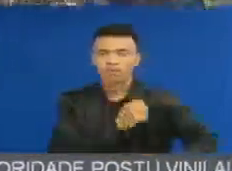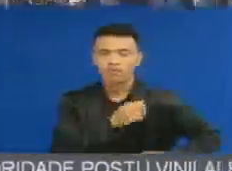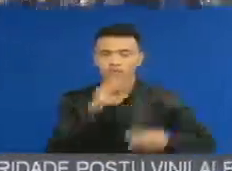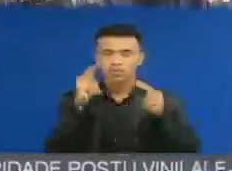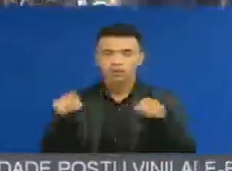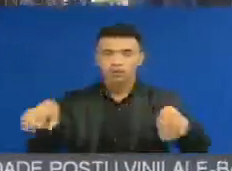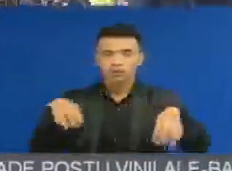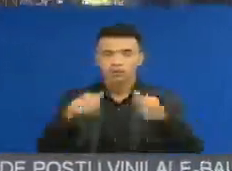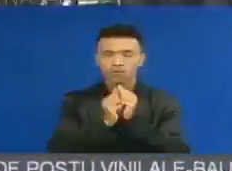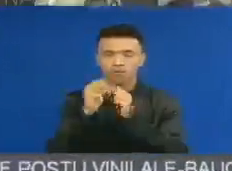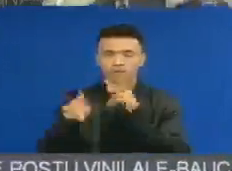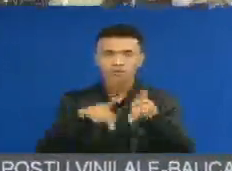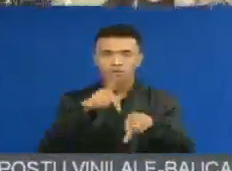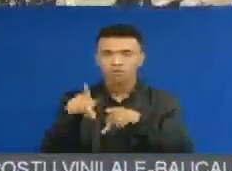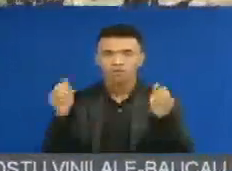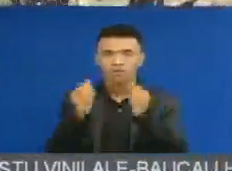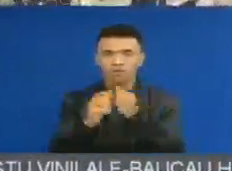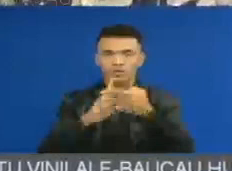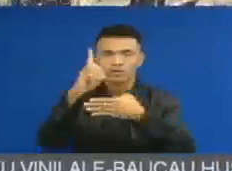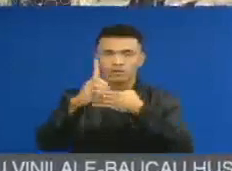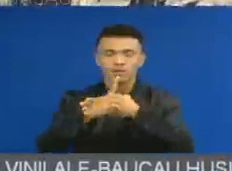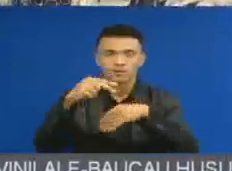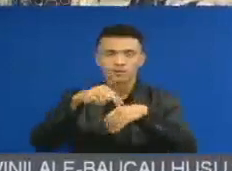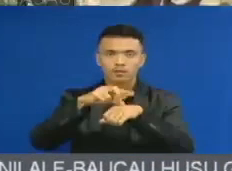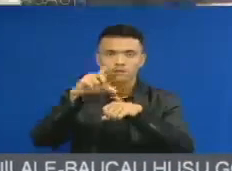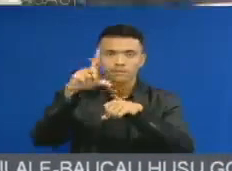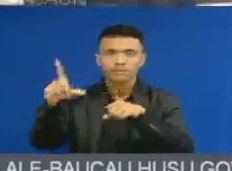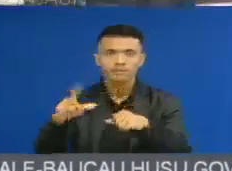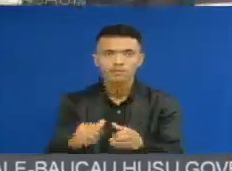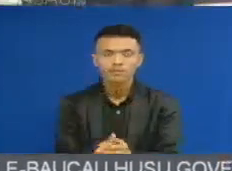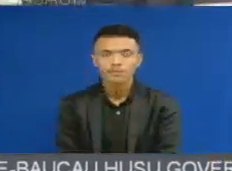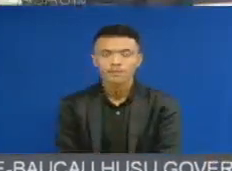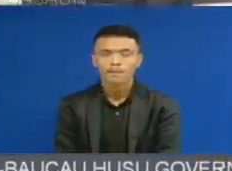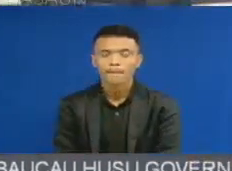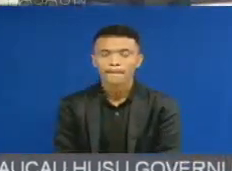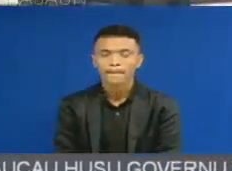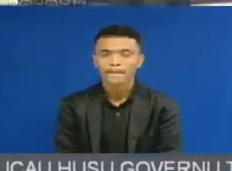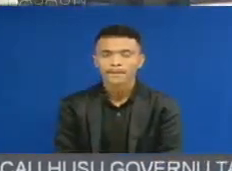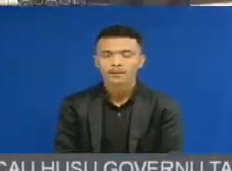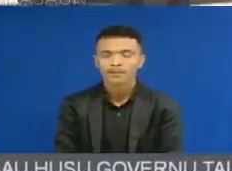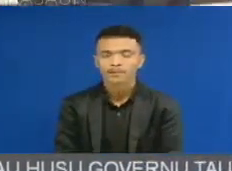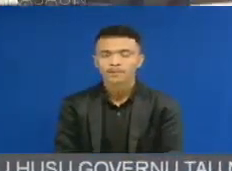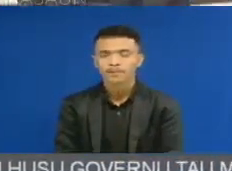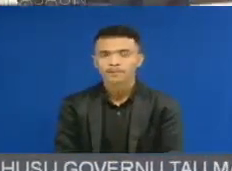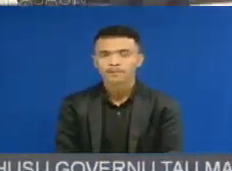servisu hopuvu ba desenvolvimento nasional asua imalada sia traitimu loro sasire.